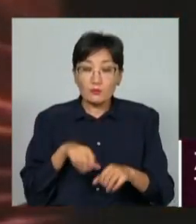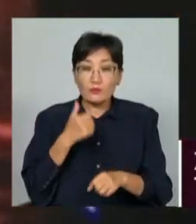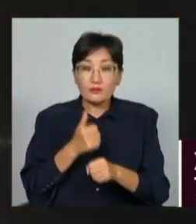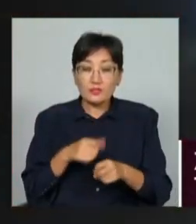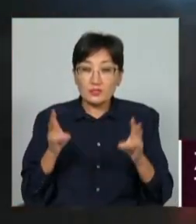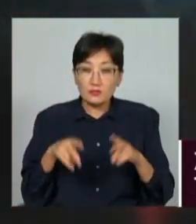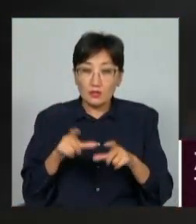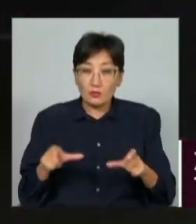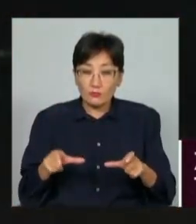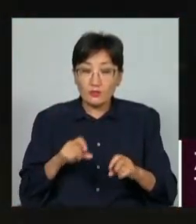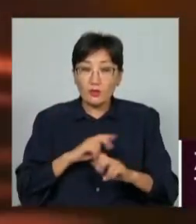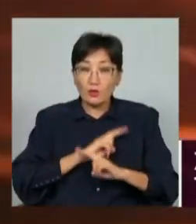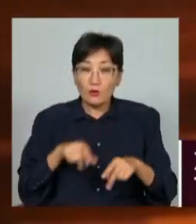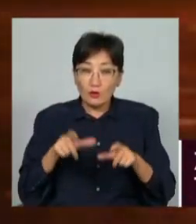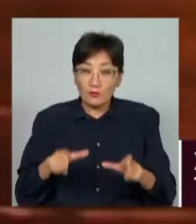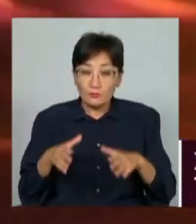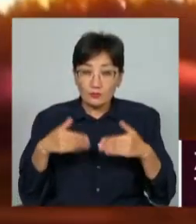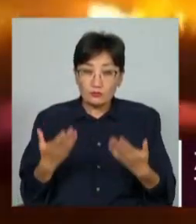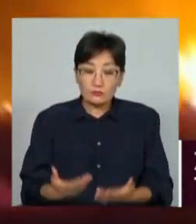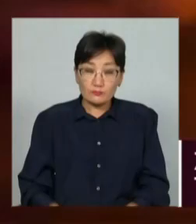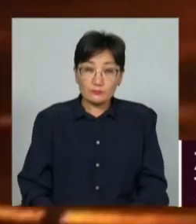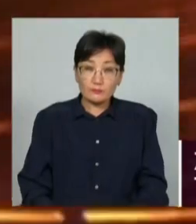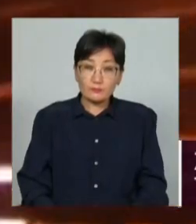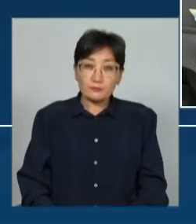бастысы зардап шеккендер мен қаза тапқандар жоқ.